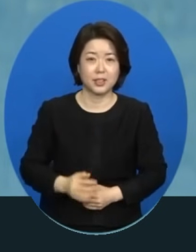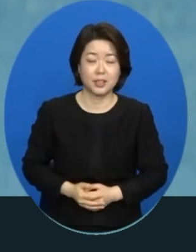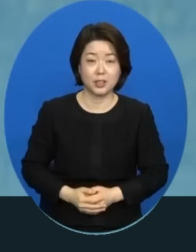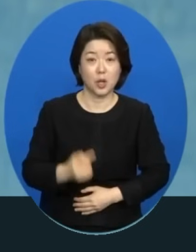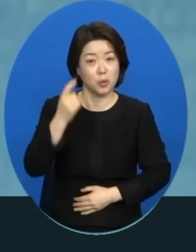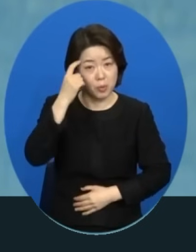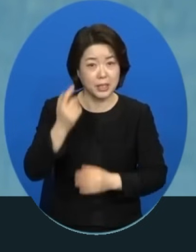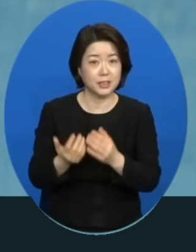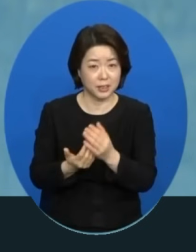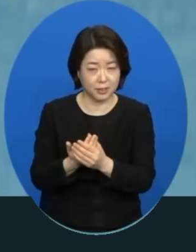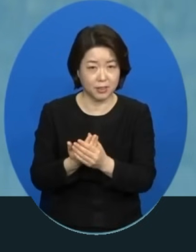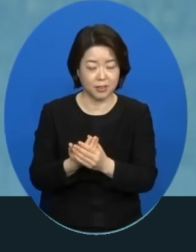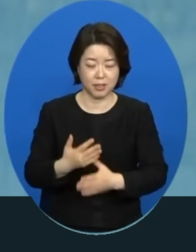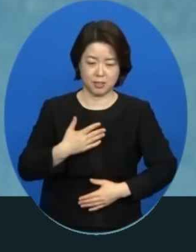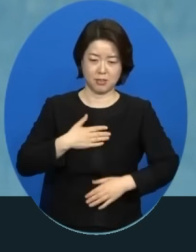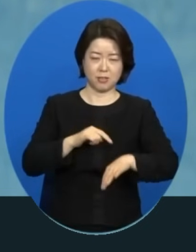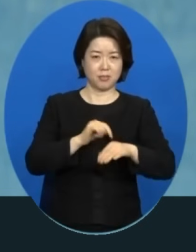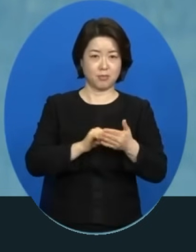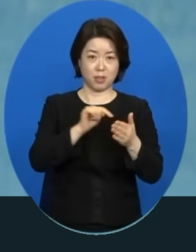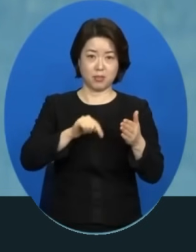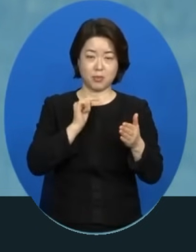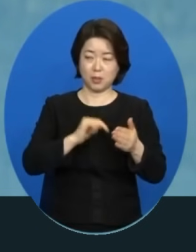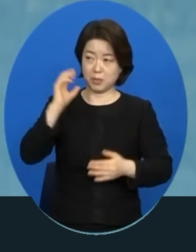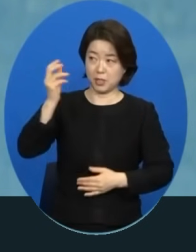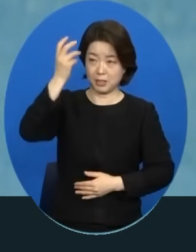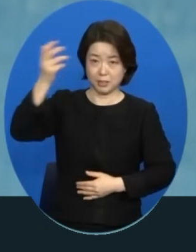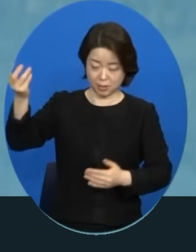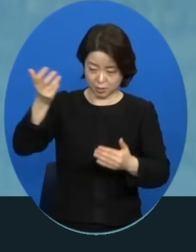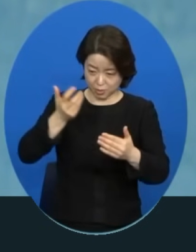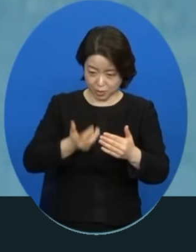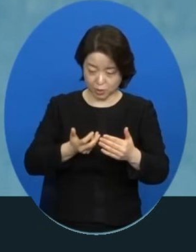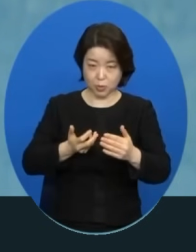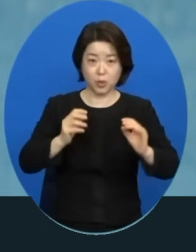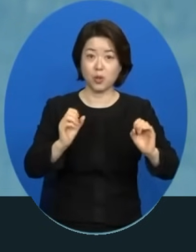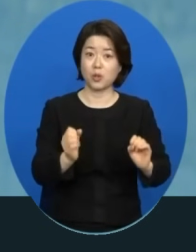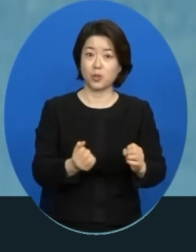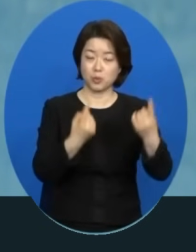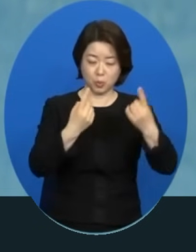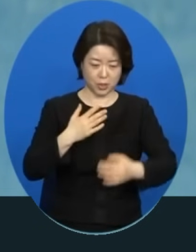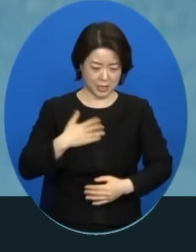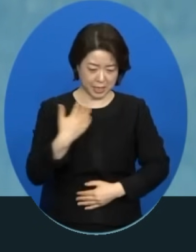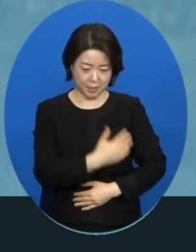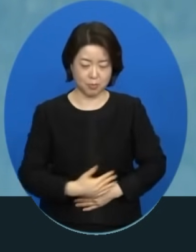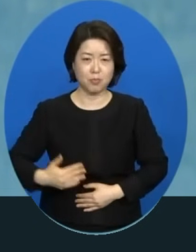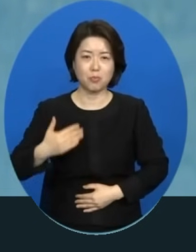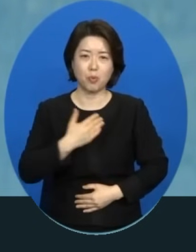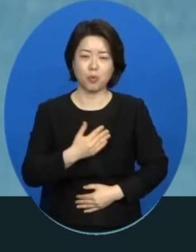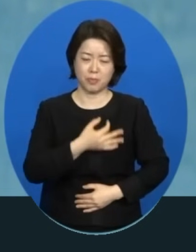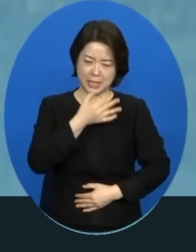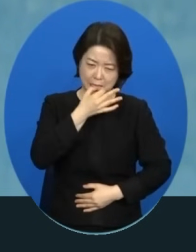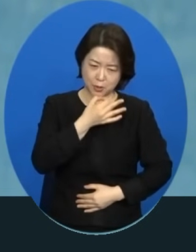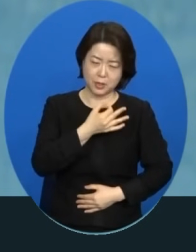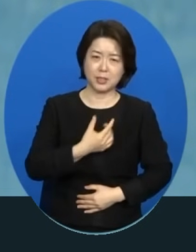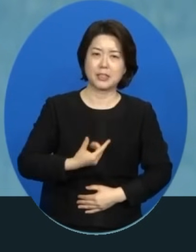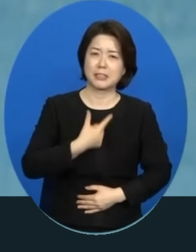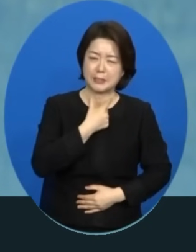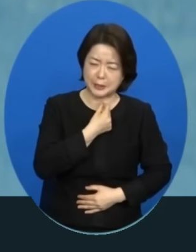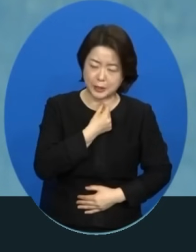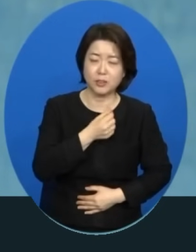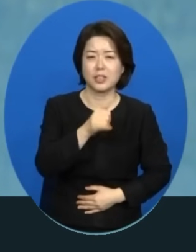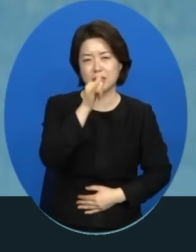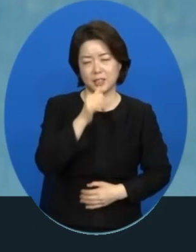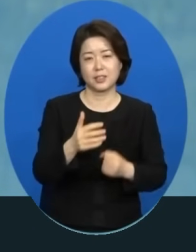있냐면 우리 마음 안에 성령이 계시고 또한 동시에 육신의 소욕이 있기 때문에 갈등이 일어나는